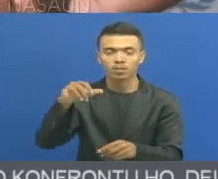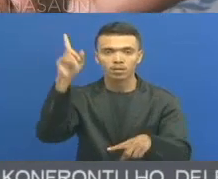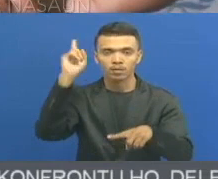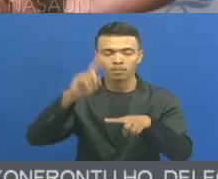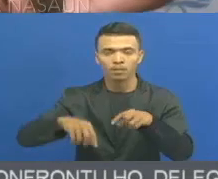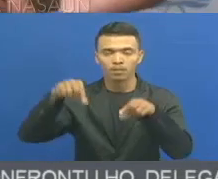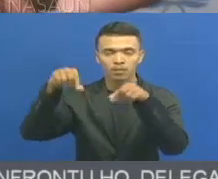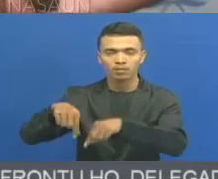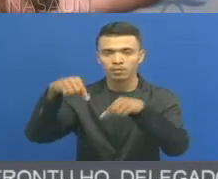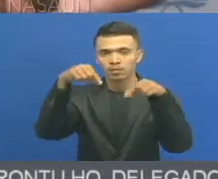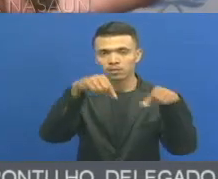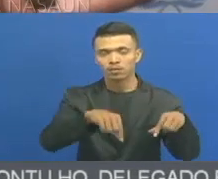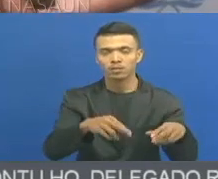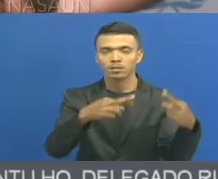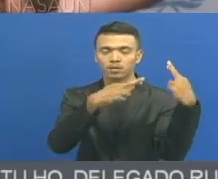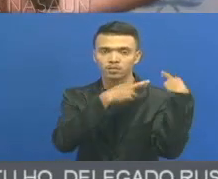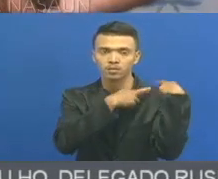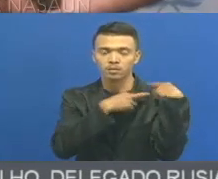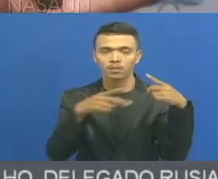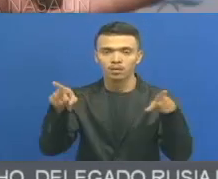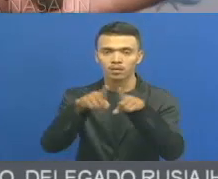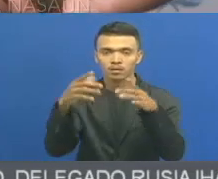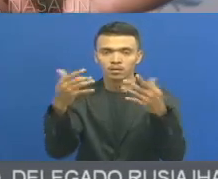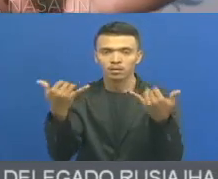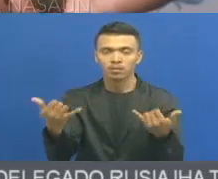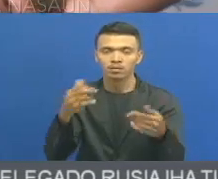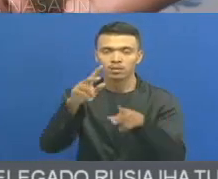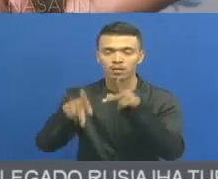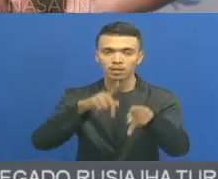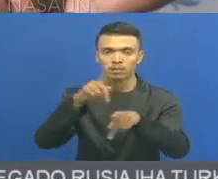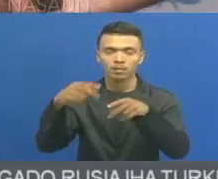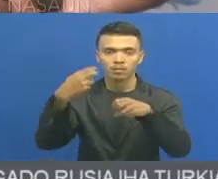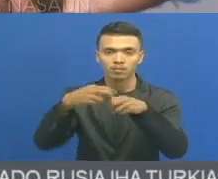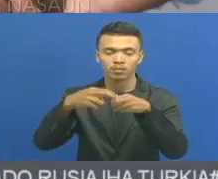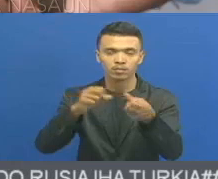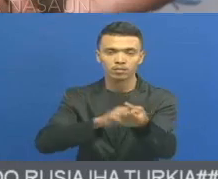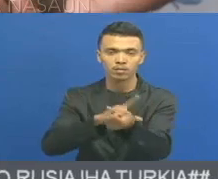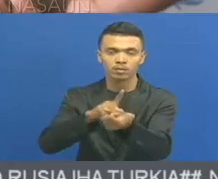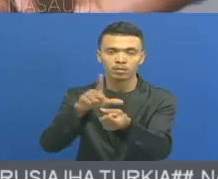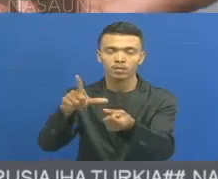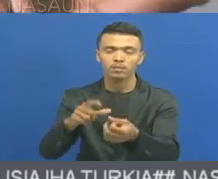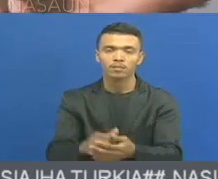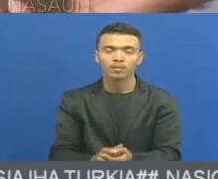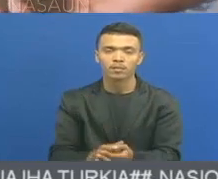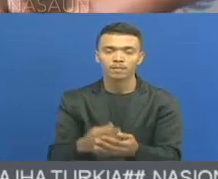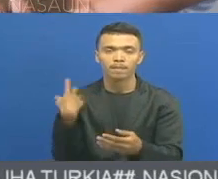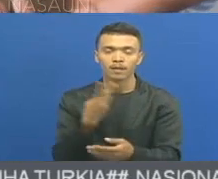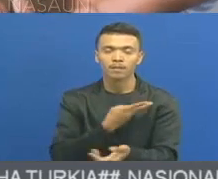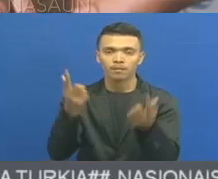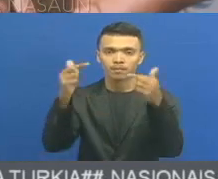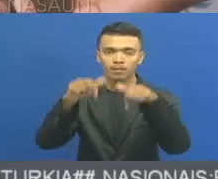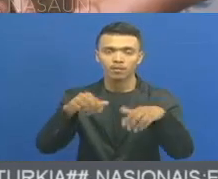deficiência antam niknari de ma counseling ane sangemo ho afeta lepra ami rasik mai ho ami experiência rasik ne be ma